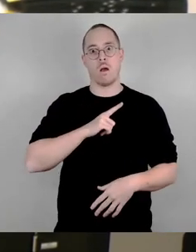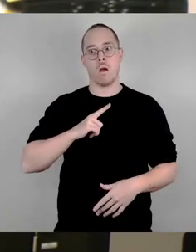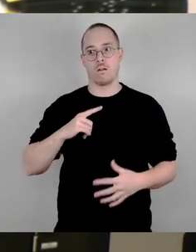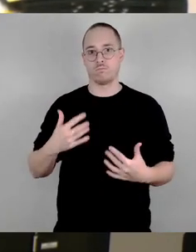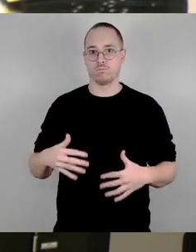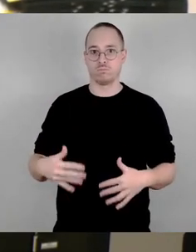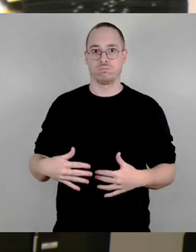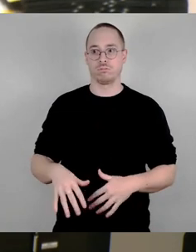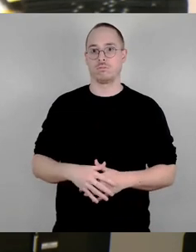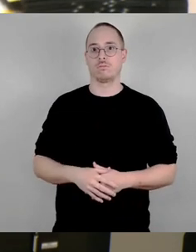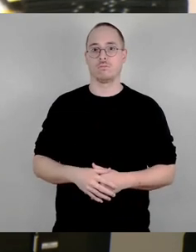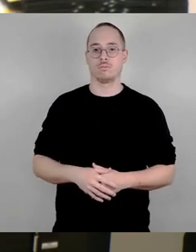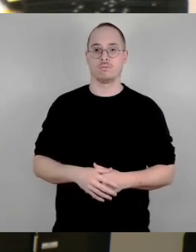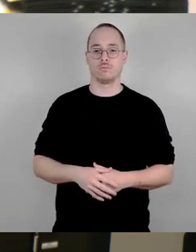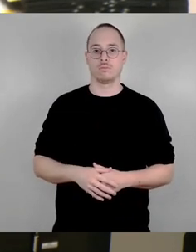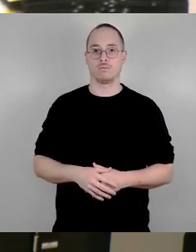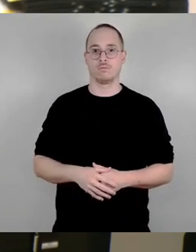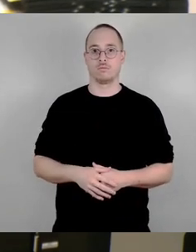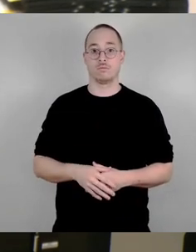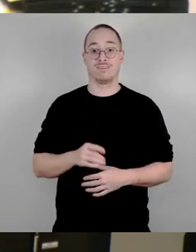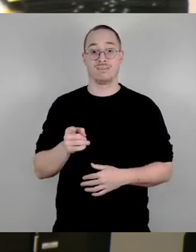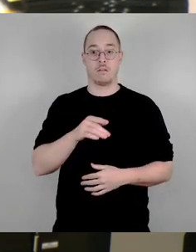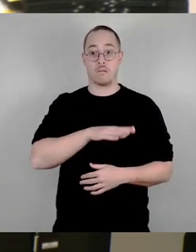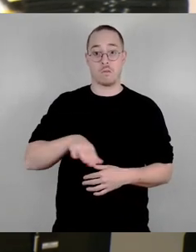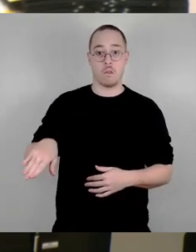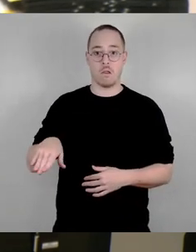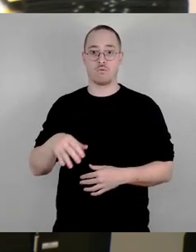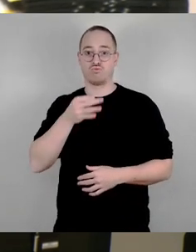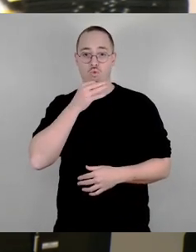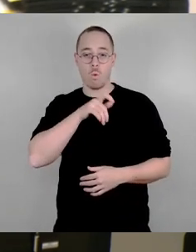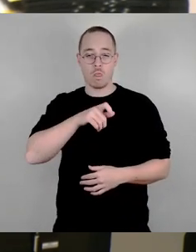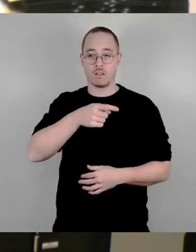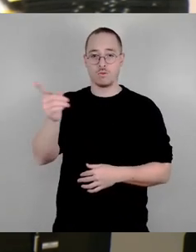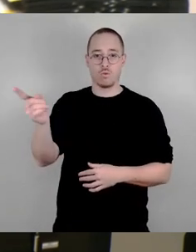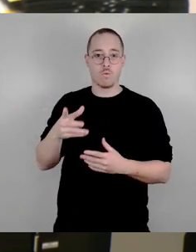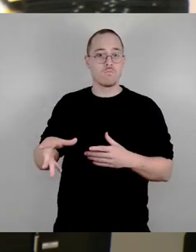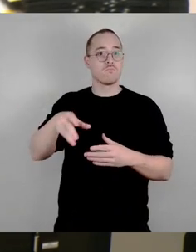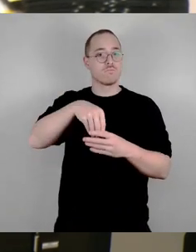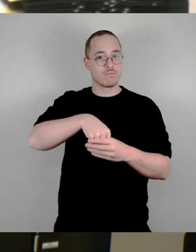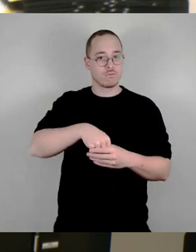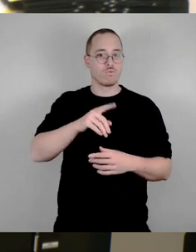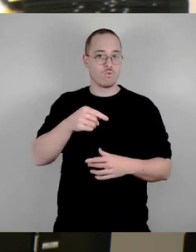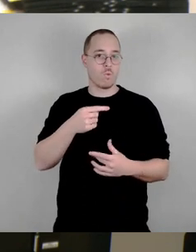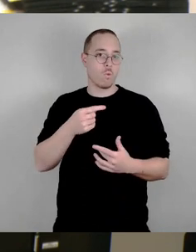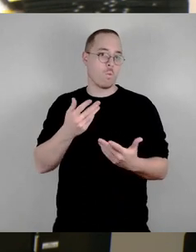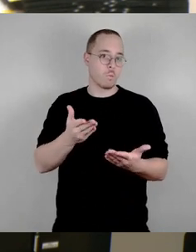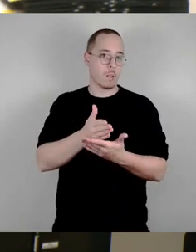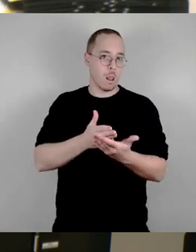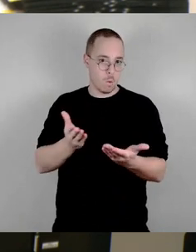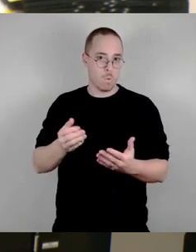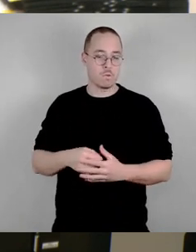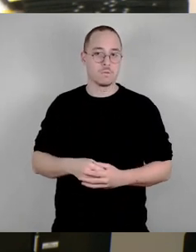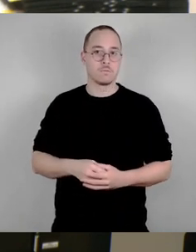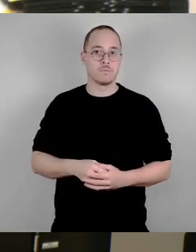Beteiligung von Kindern und Jugendlichen in den Stadtteilen, von den Stadtbezirksbeiräten ebenfalls, was den Standort